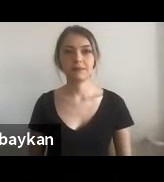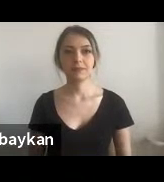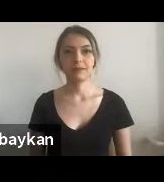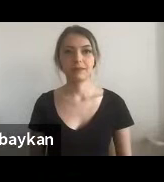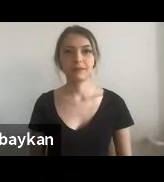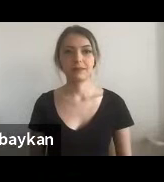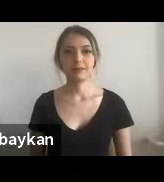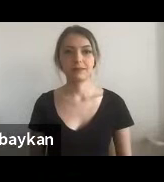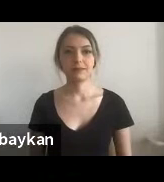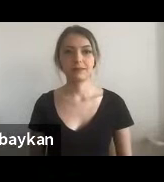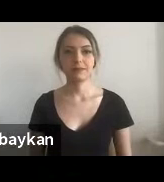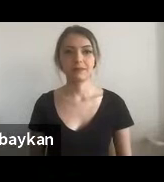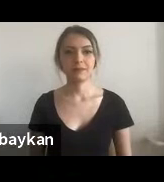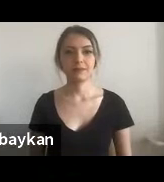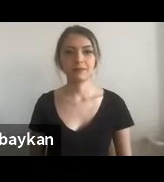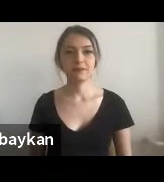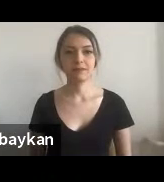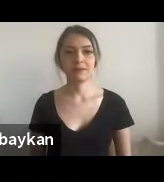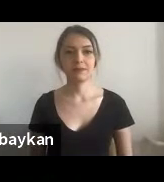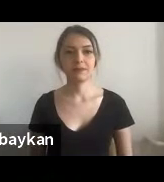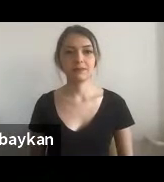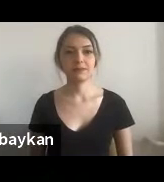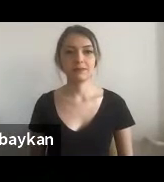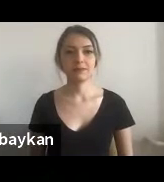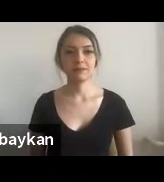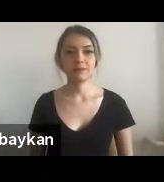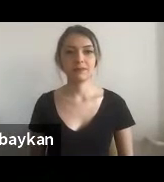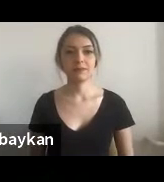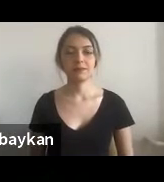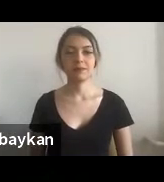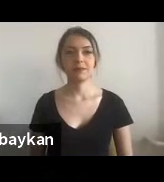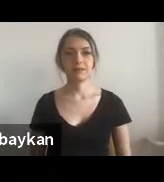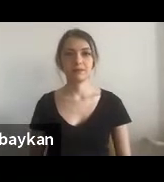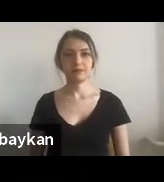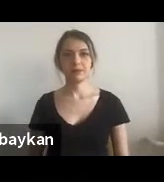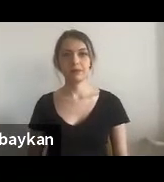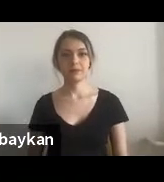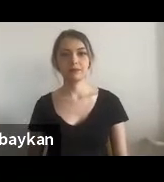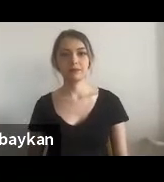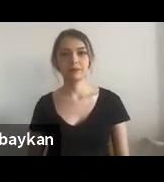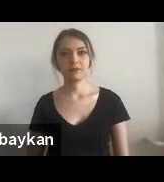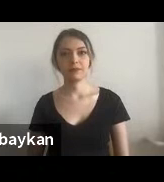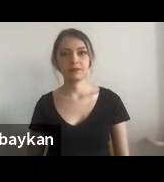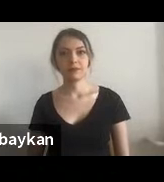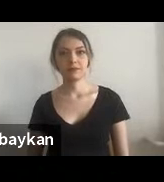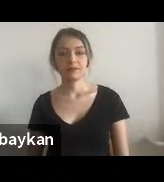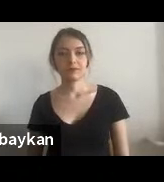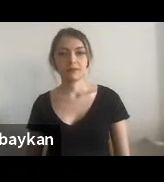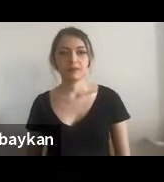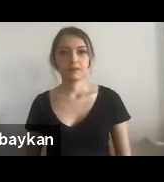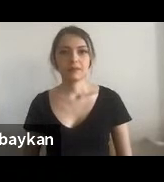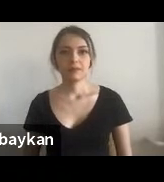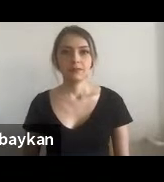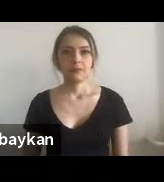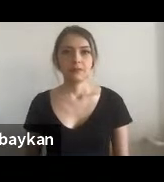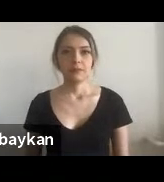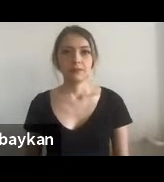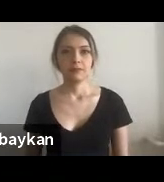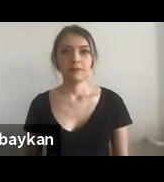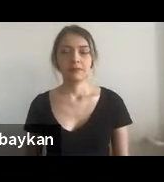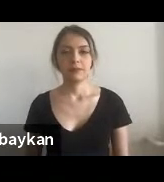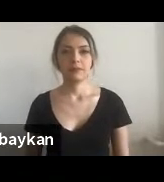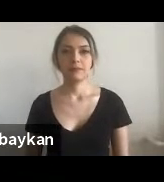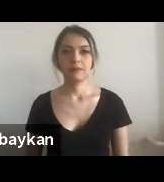Sinem Hanım şimdi chatten paylaşmışsınız. Tekrar gönderme olmuyor. Yanlışlıkla çıkışa bastıysanız sorun değil.